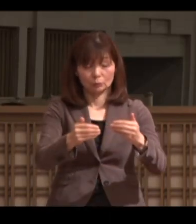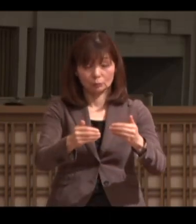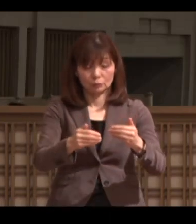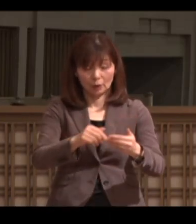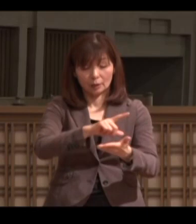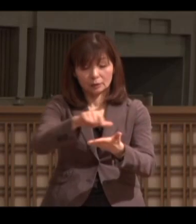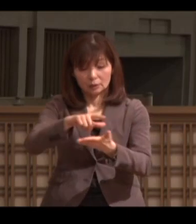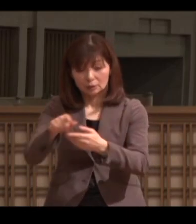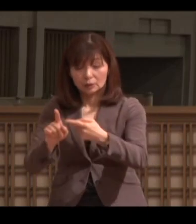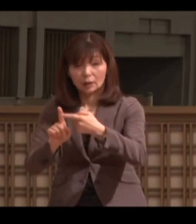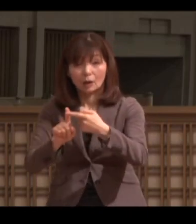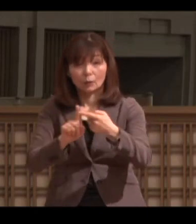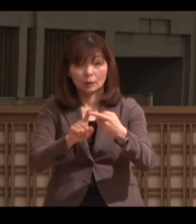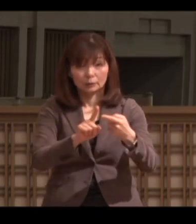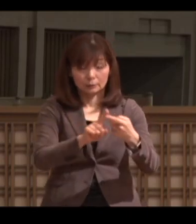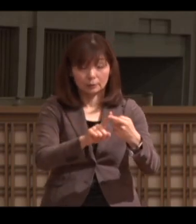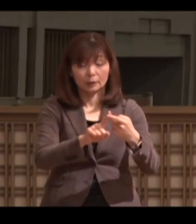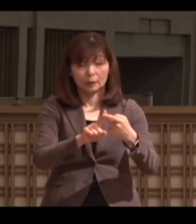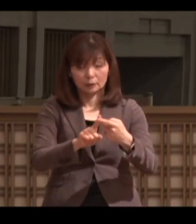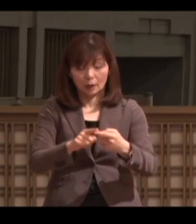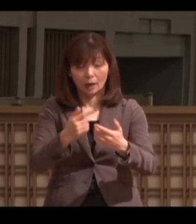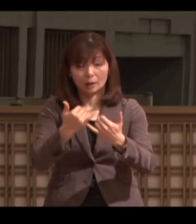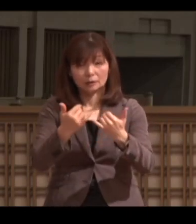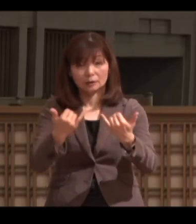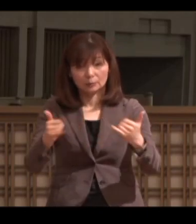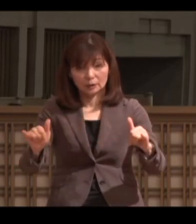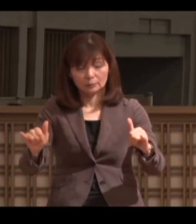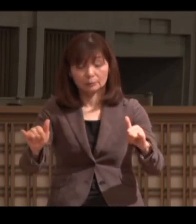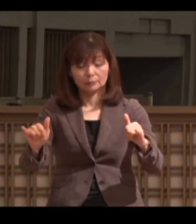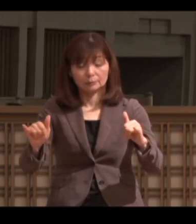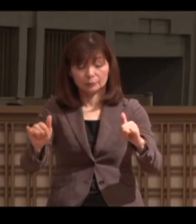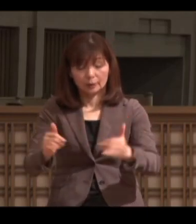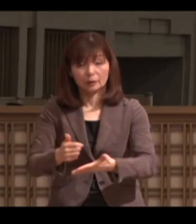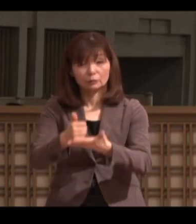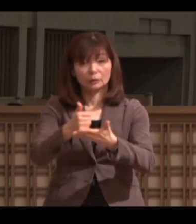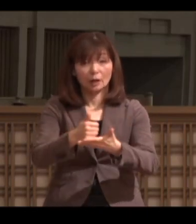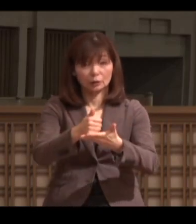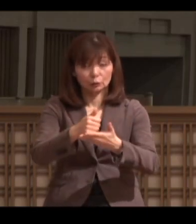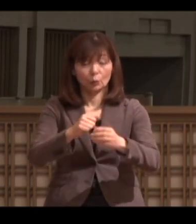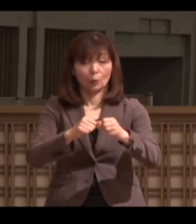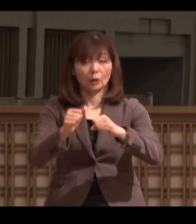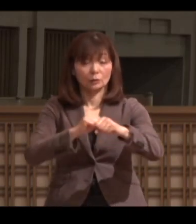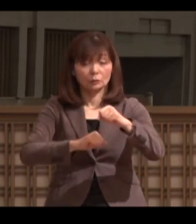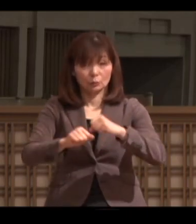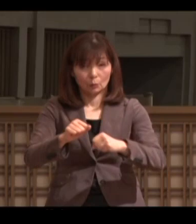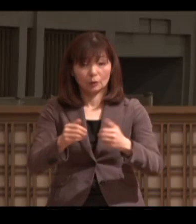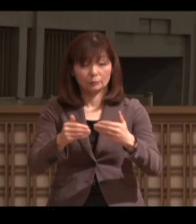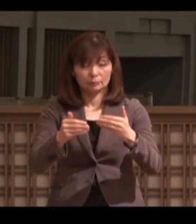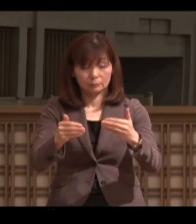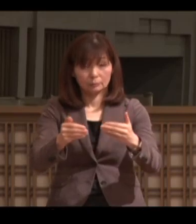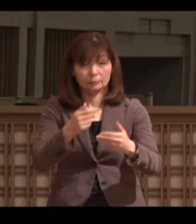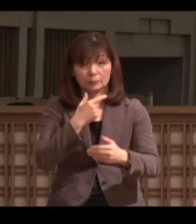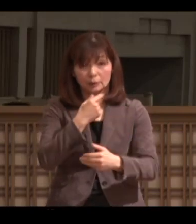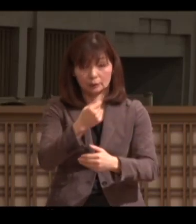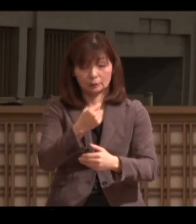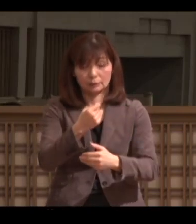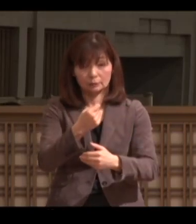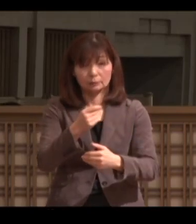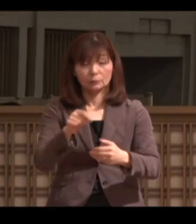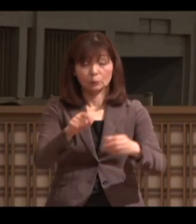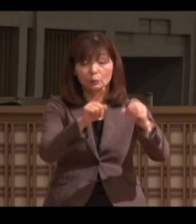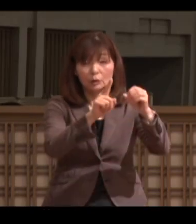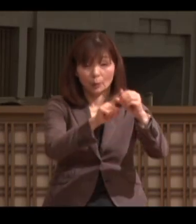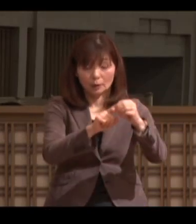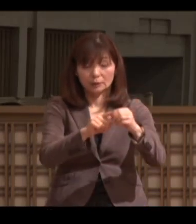応じた市民主体の街づくりが一層進展するようにしていきたいそのためにも市